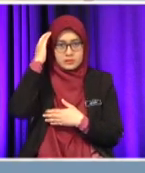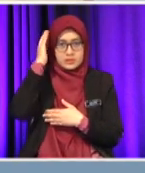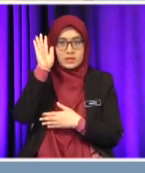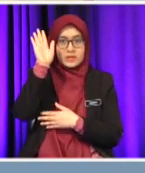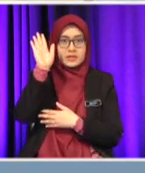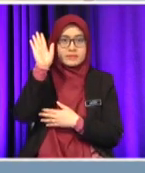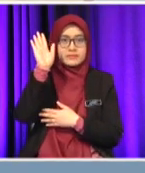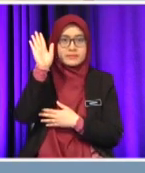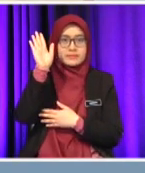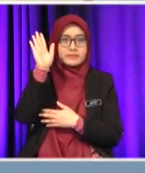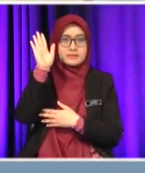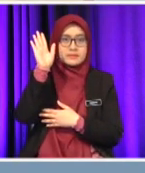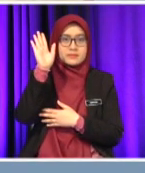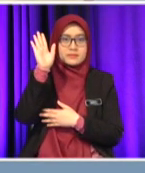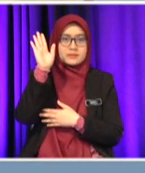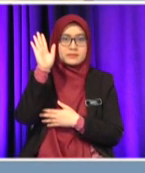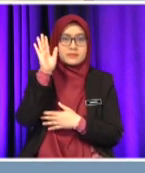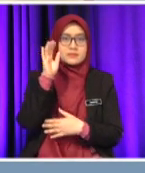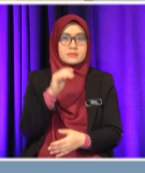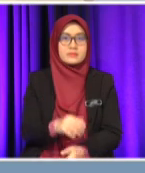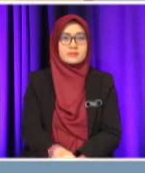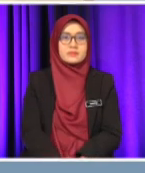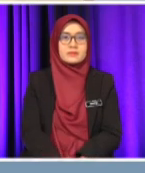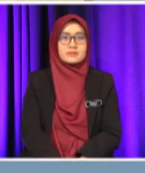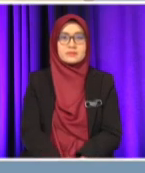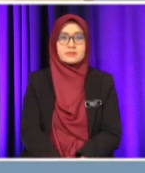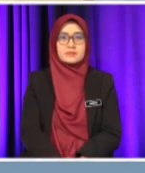Siapa tahu ini orang